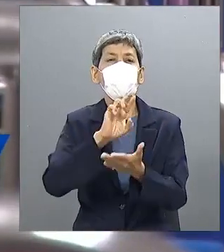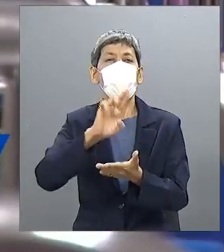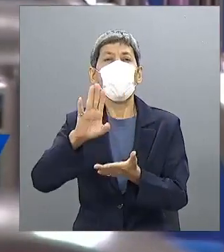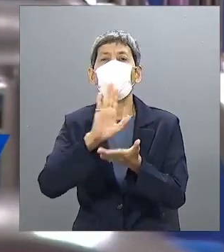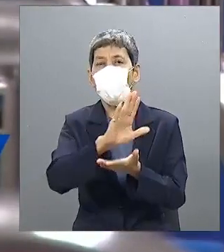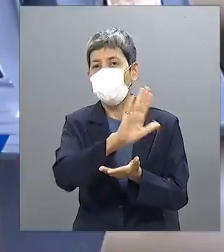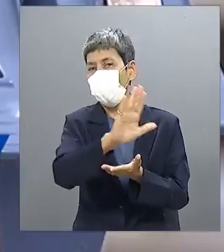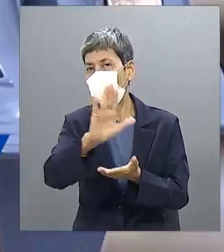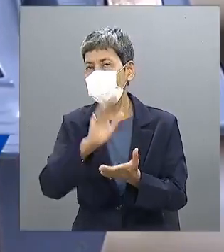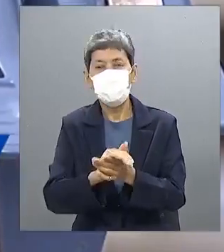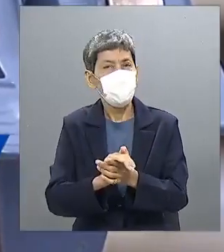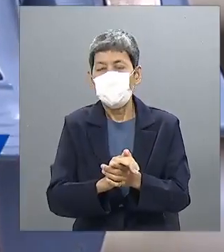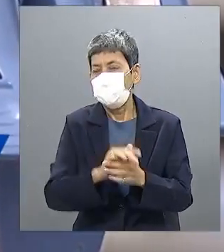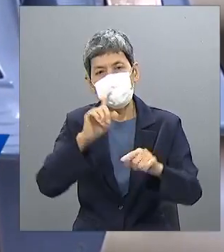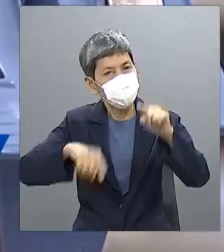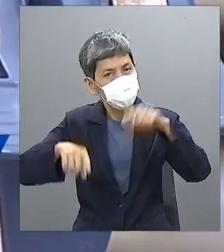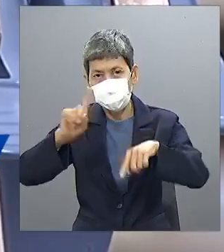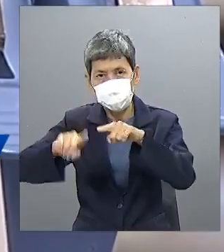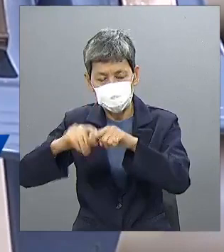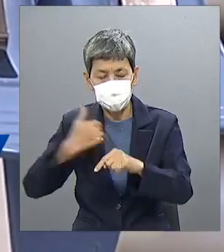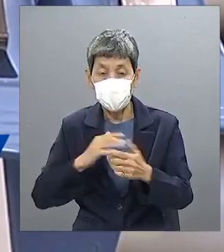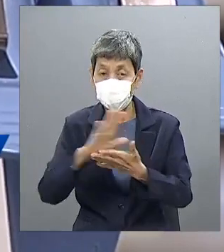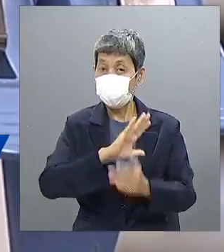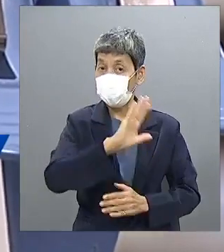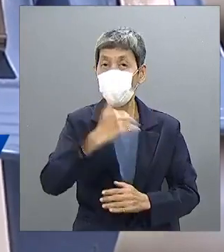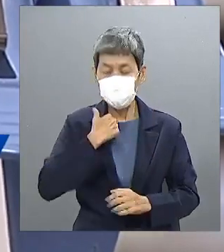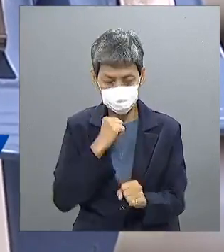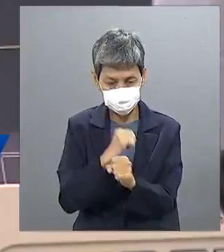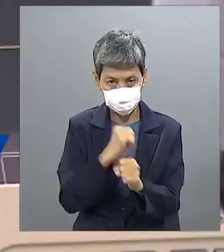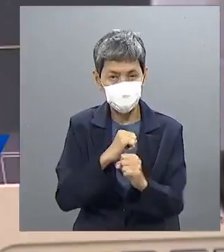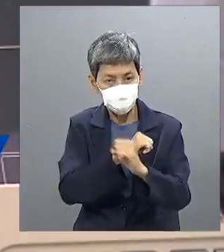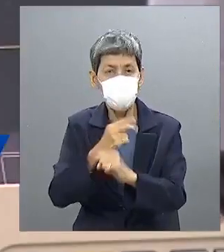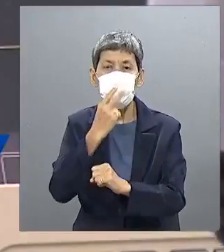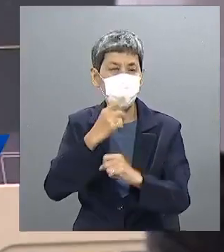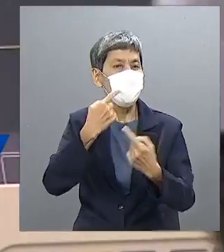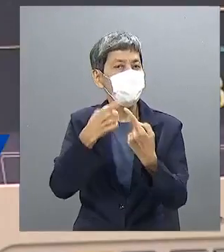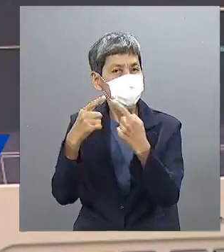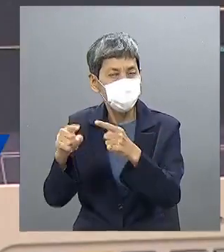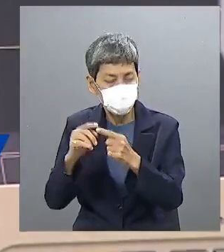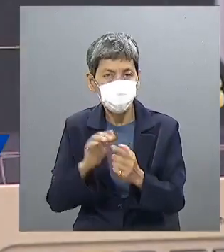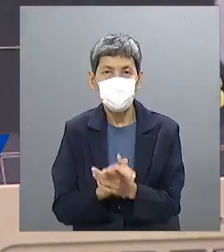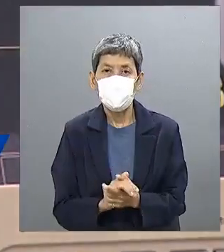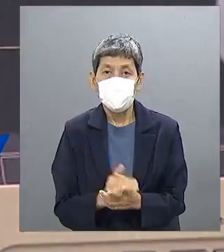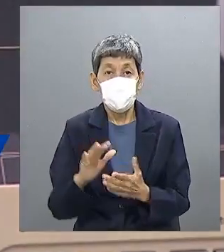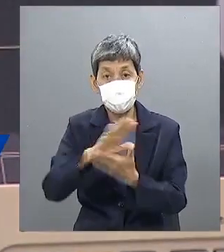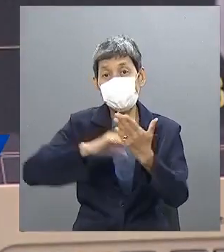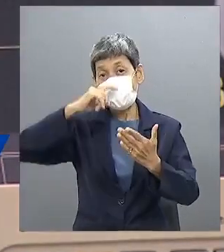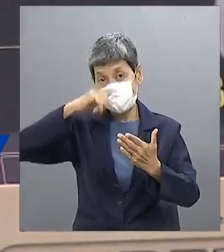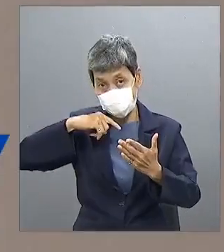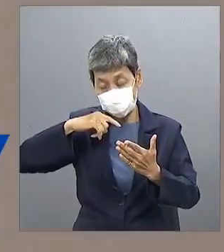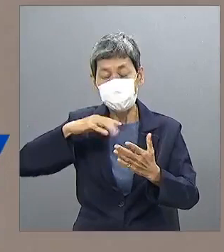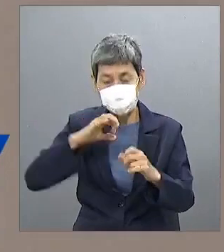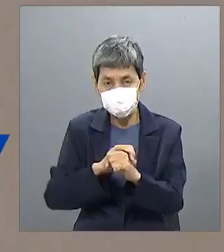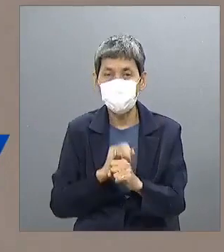ไม่เท่ากันครับเพราะว่าแต่ละประเทศจะมีนโยบายในการควบคุมยาสูบที่แตกต่างกันครับผมและสำหรับประเทศไทยนะครับในเรื่องของระบบบริการ